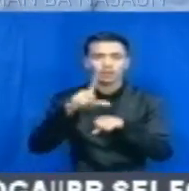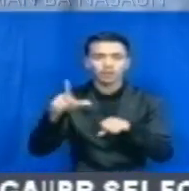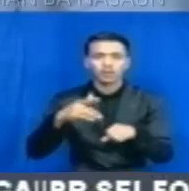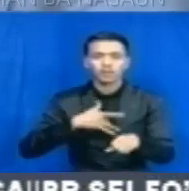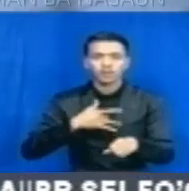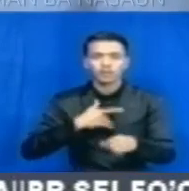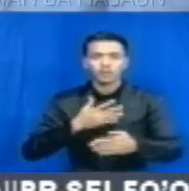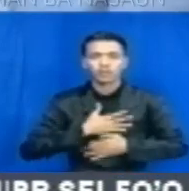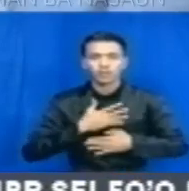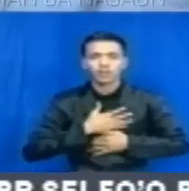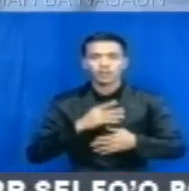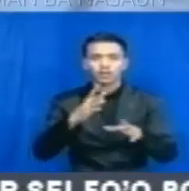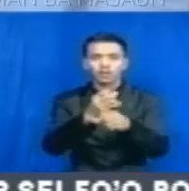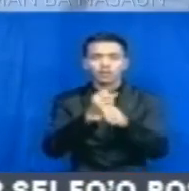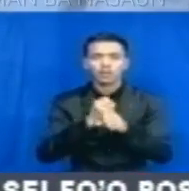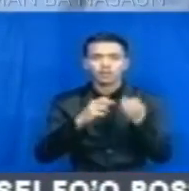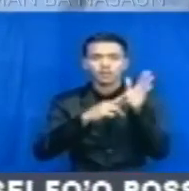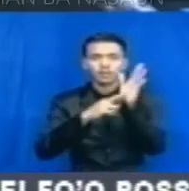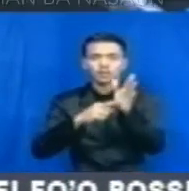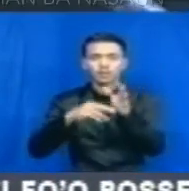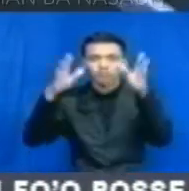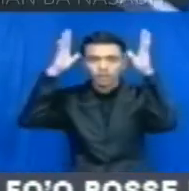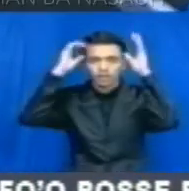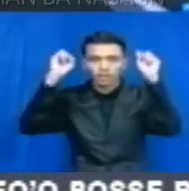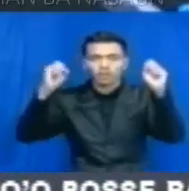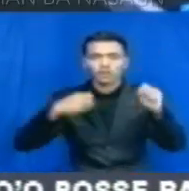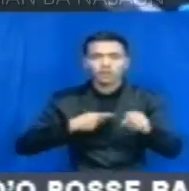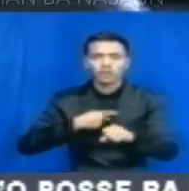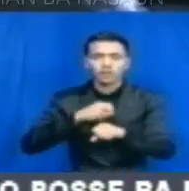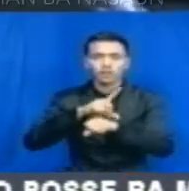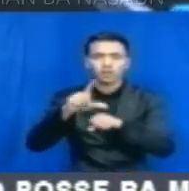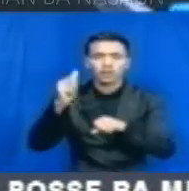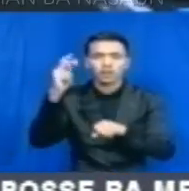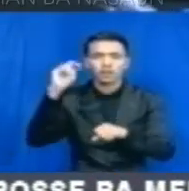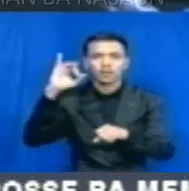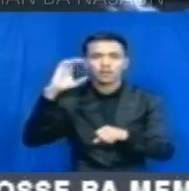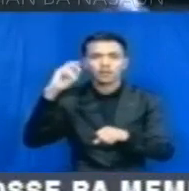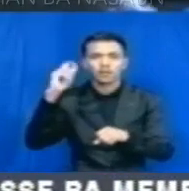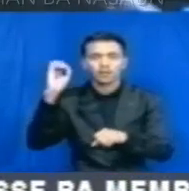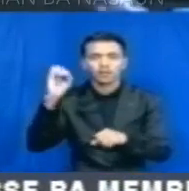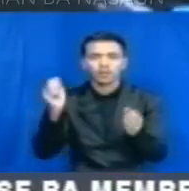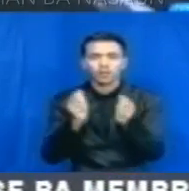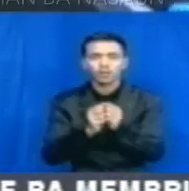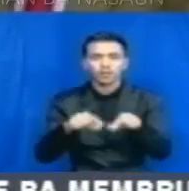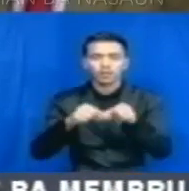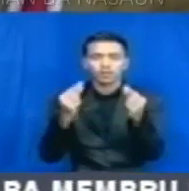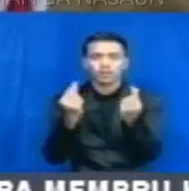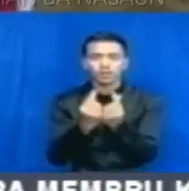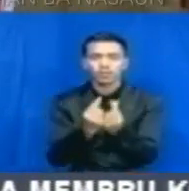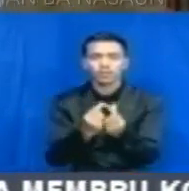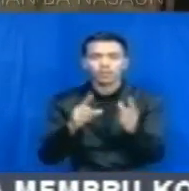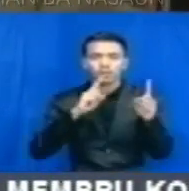sente contente, simo delegação Presidente Parlamento Nacional, Aniceto Guterres, honia comitiva,